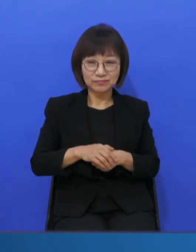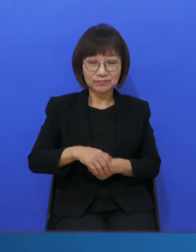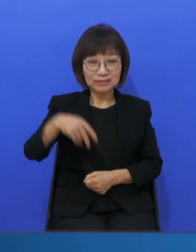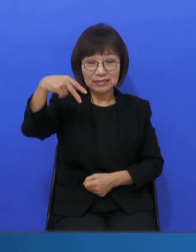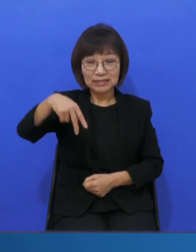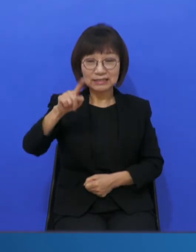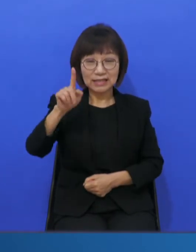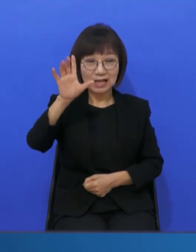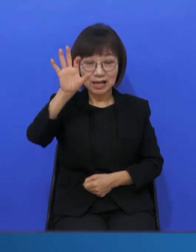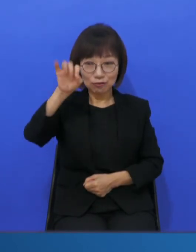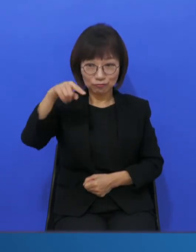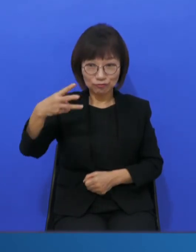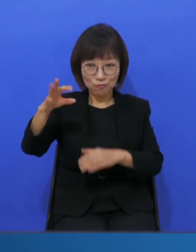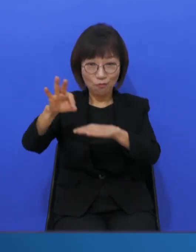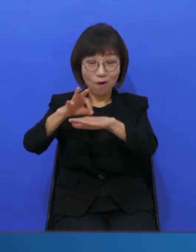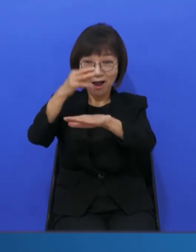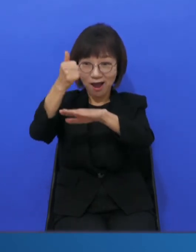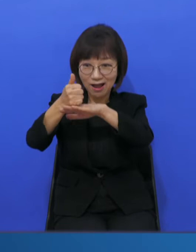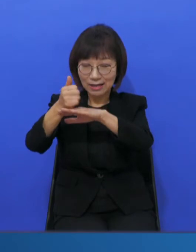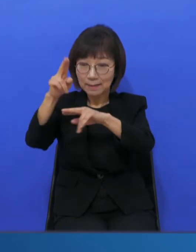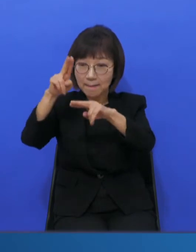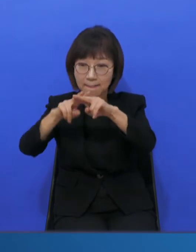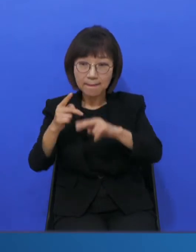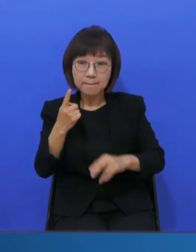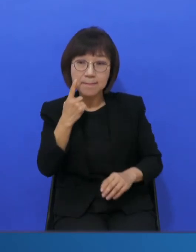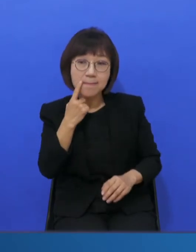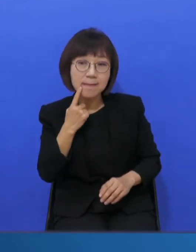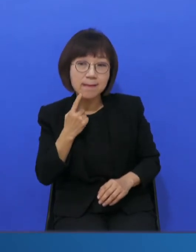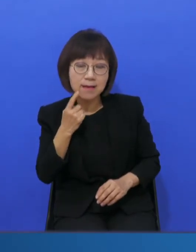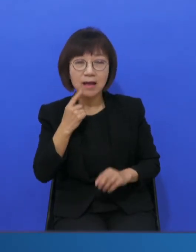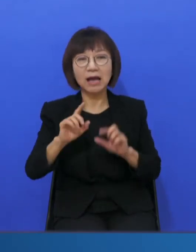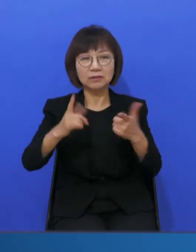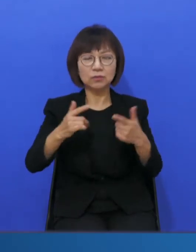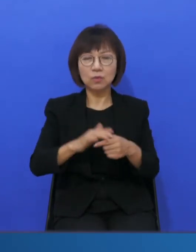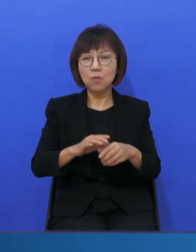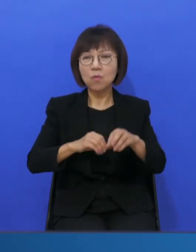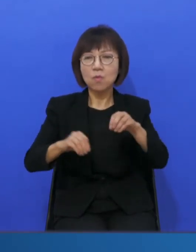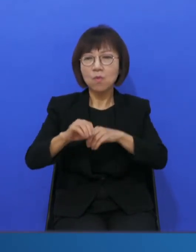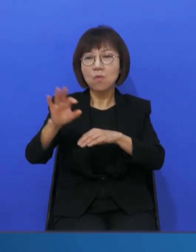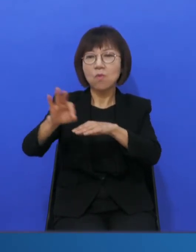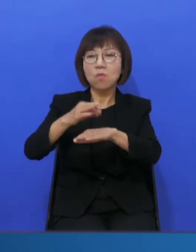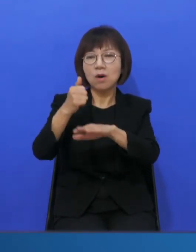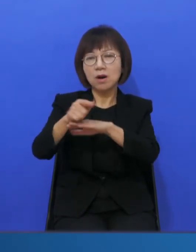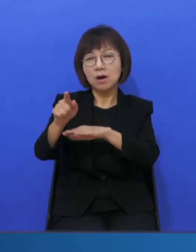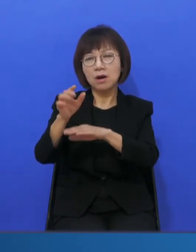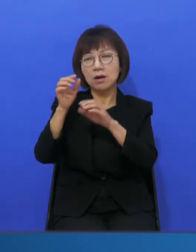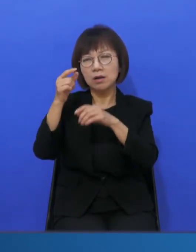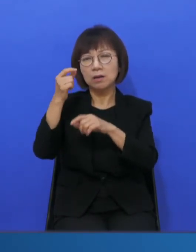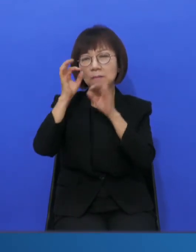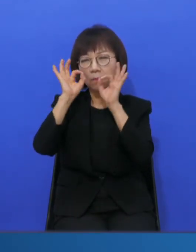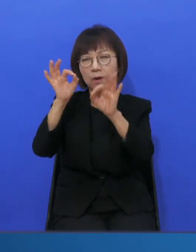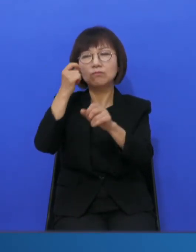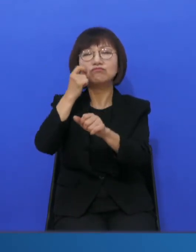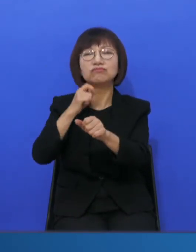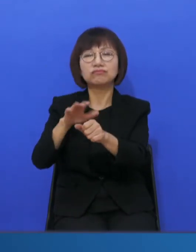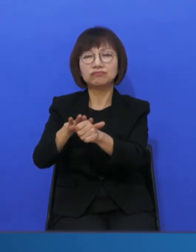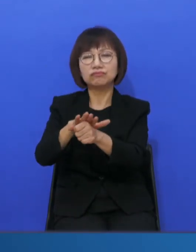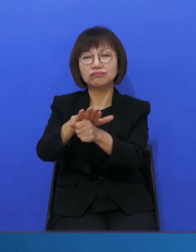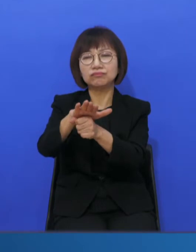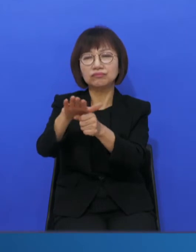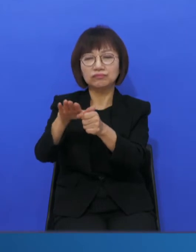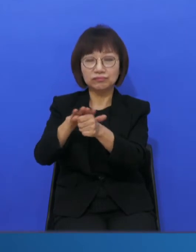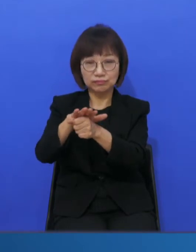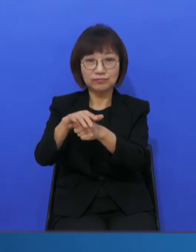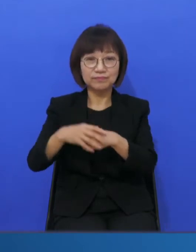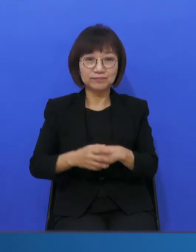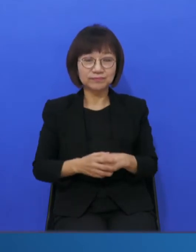아니고 불쌍히 여기. he took him, he really took pity on him. 여러분 이 눈을 떼야 됩니다. And we have to open up the eyes. 불쌍하잖아요, 보세요. Think about this pitiful person. 세상